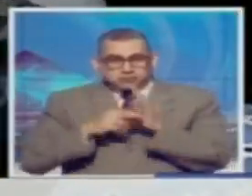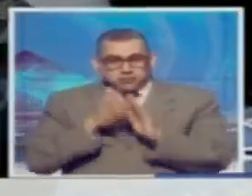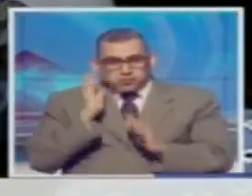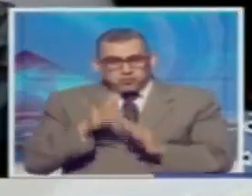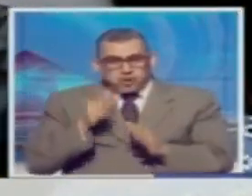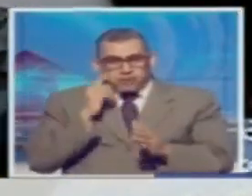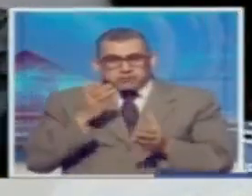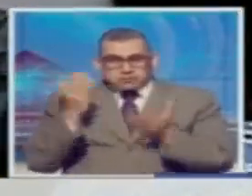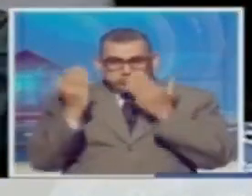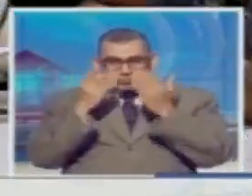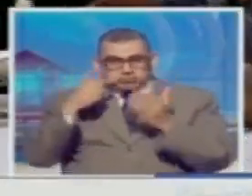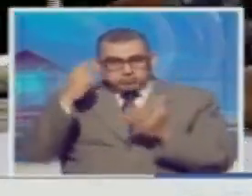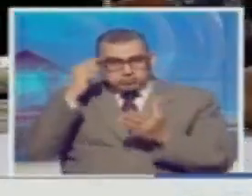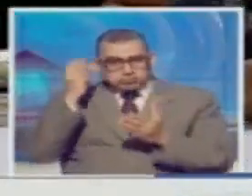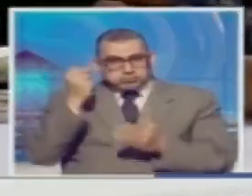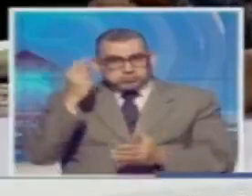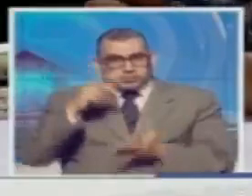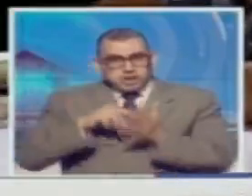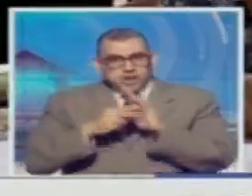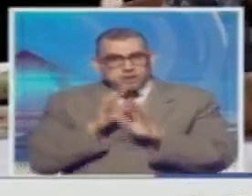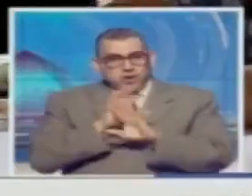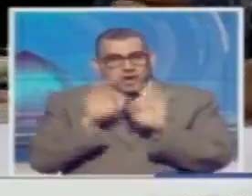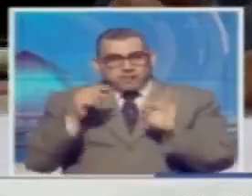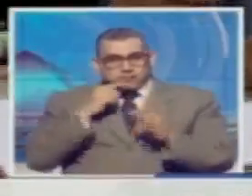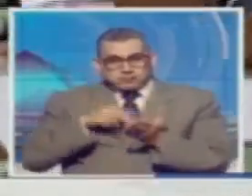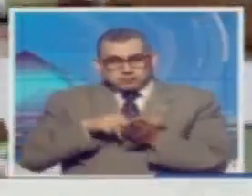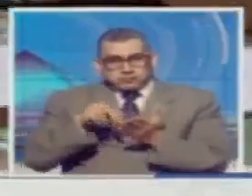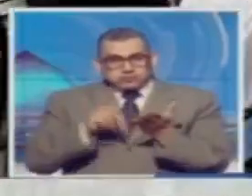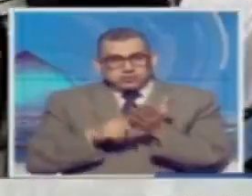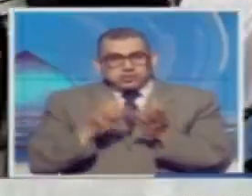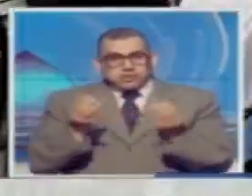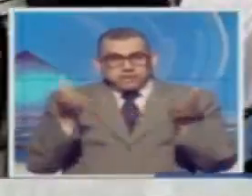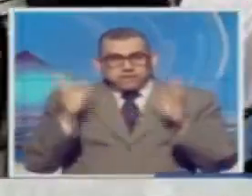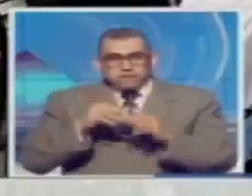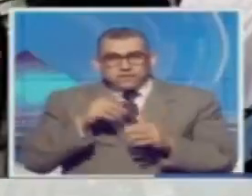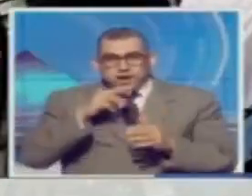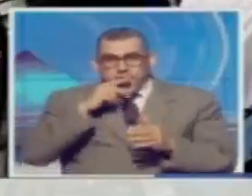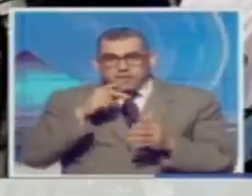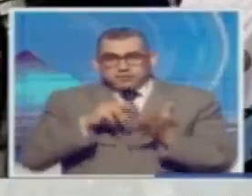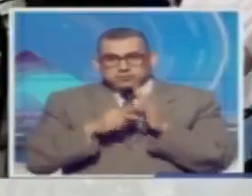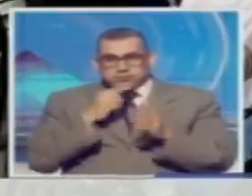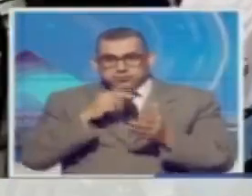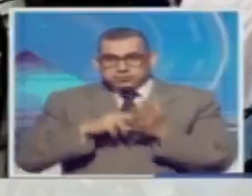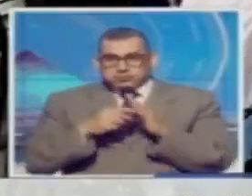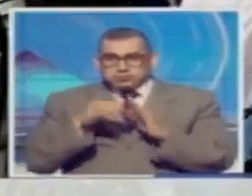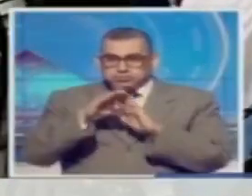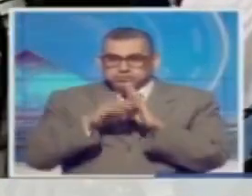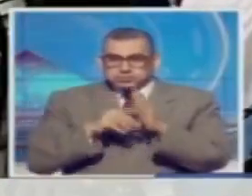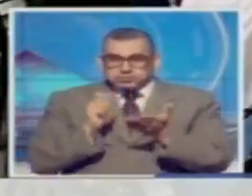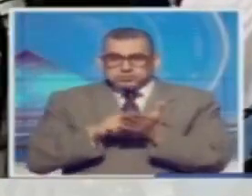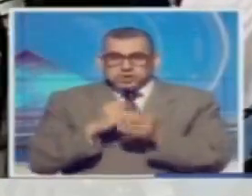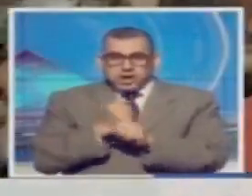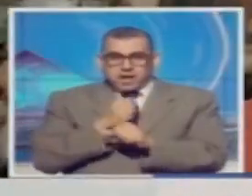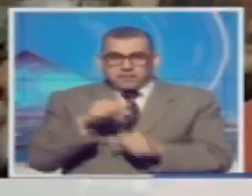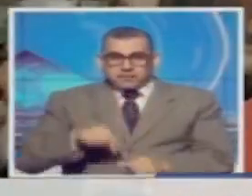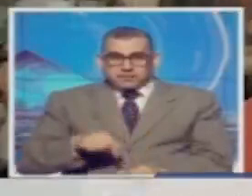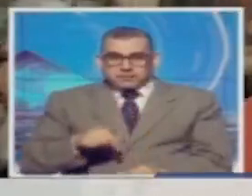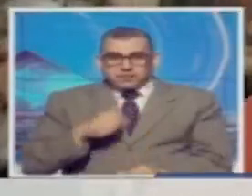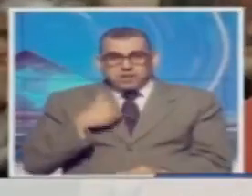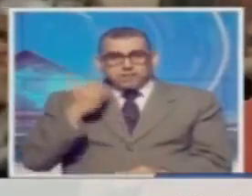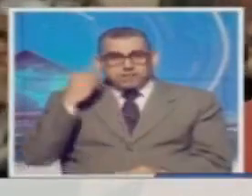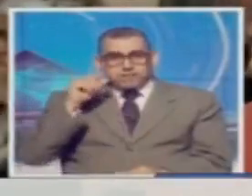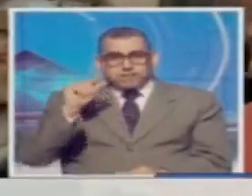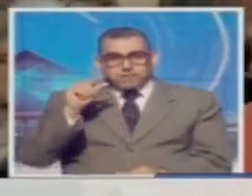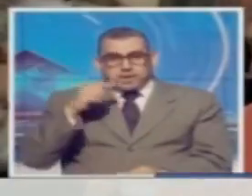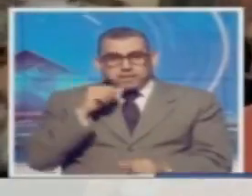توليد الأفكار الإبداعية والقدرة على كسب مزيد من الحصيلات اللغوية والمفردات والمعاني. عندنا البرنامج